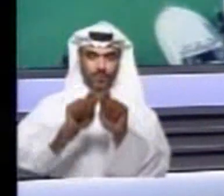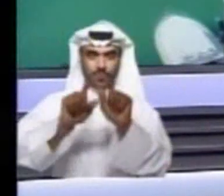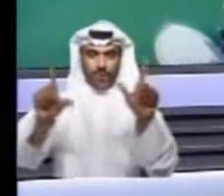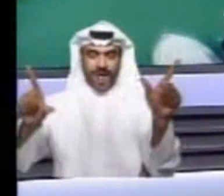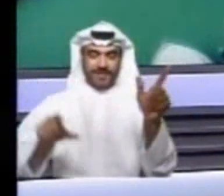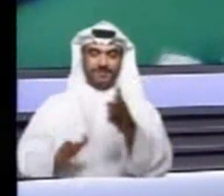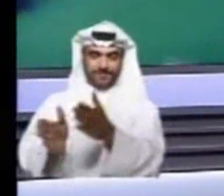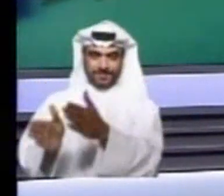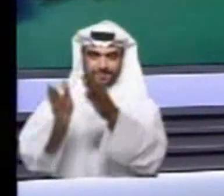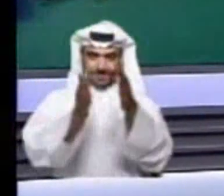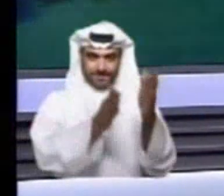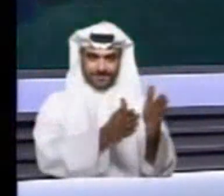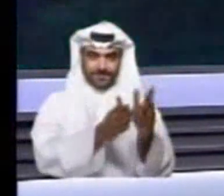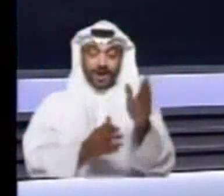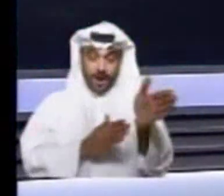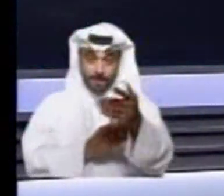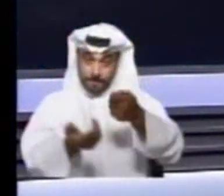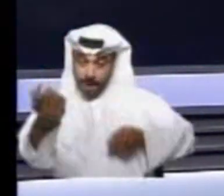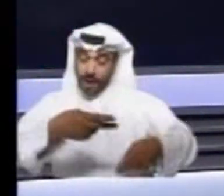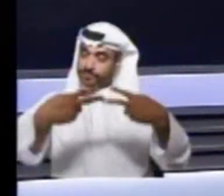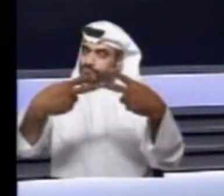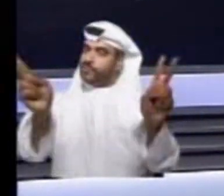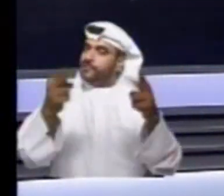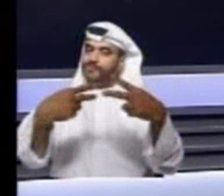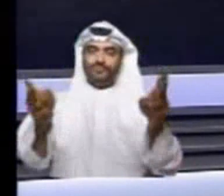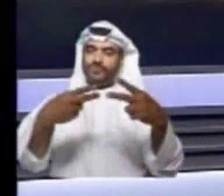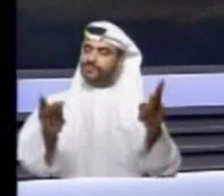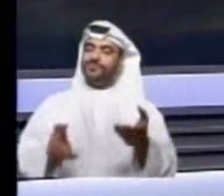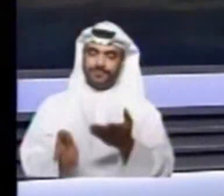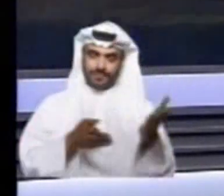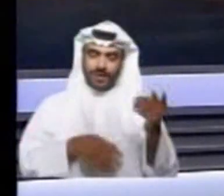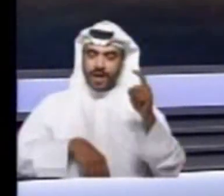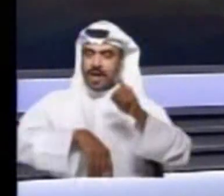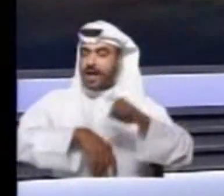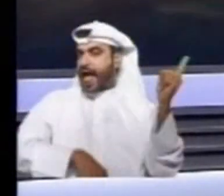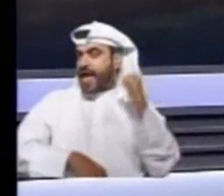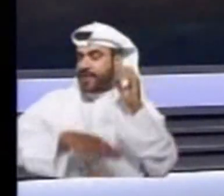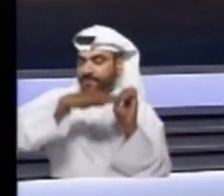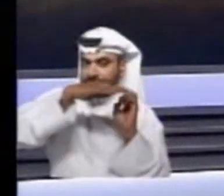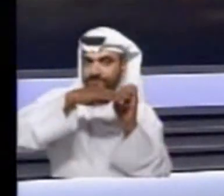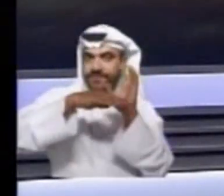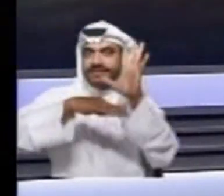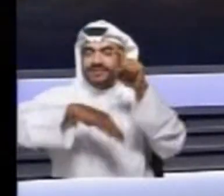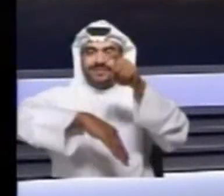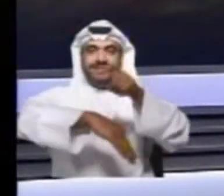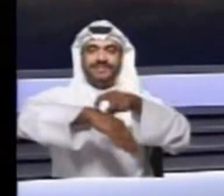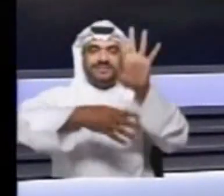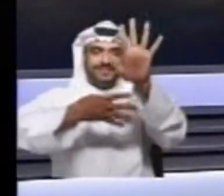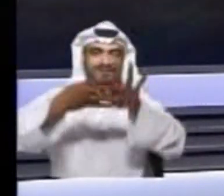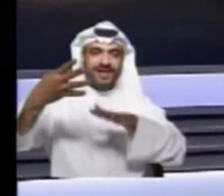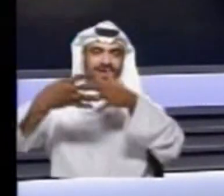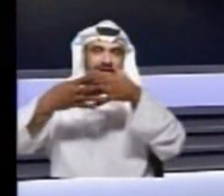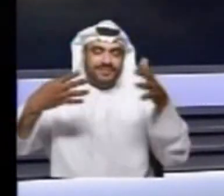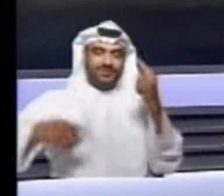دقيقة مساء. بينزل البحر فالجو زين، المواقيت بإذن الله. أذان الفير راح يكون الساعة 4:58، وشروق الشمس راح يكون